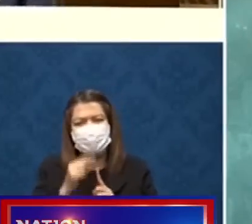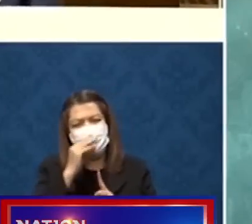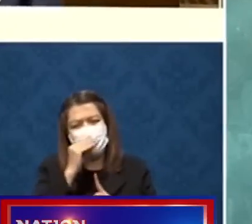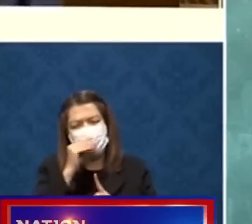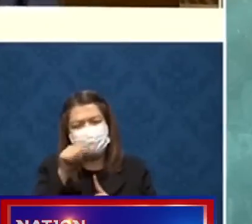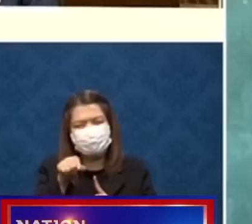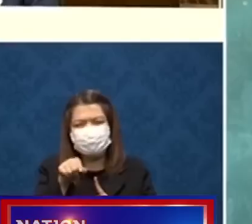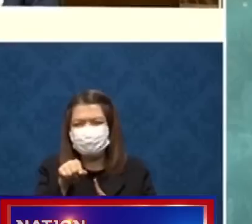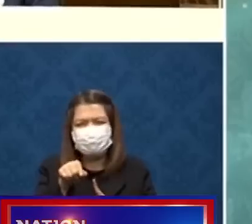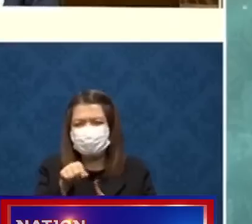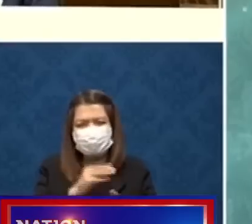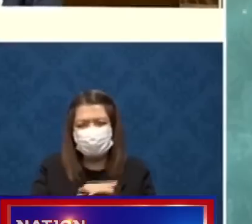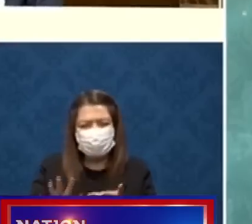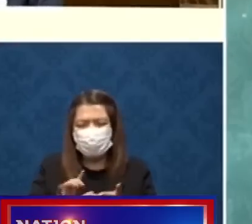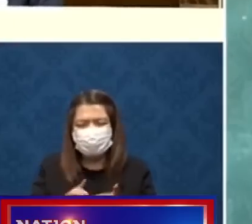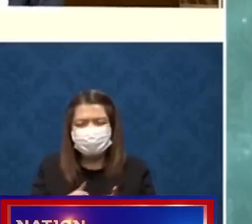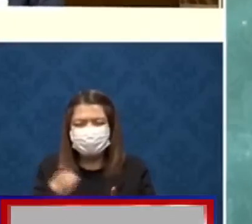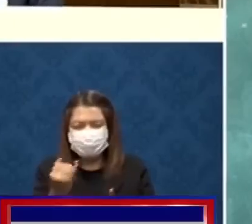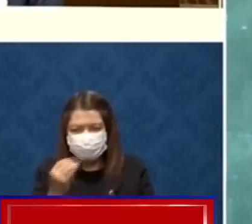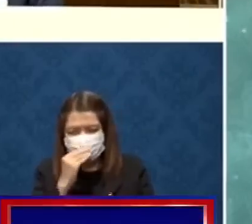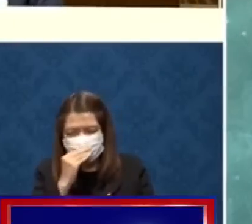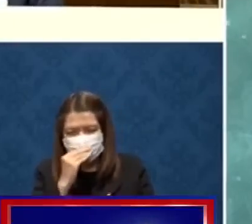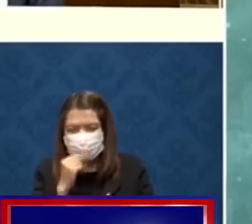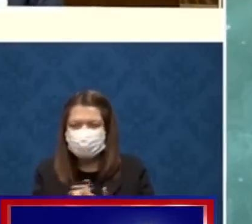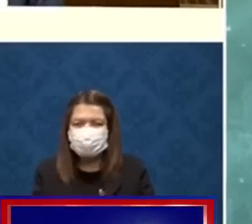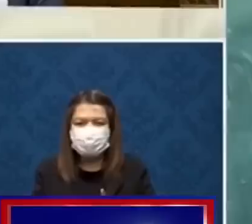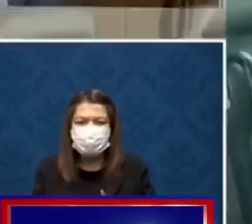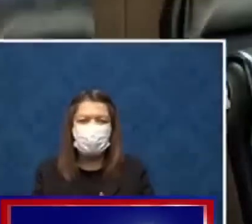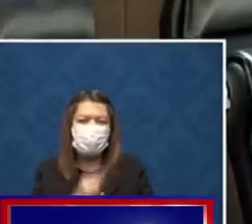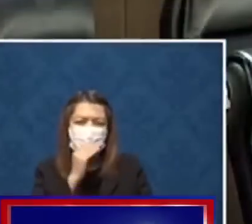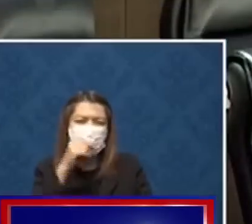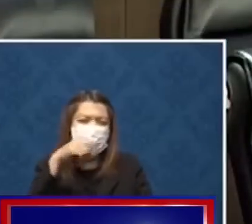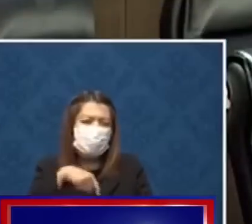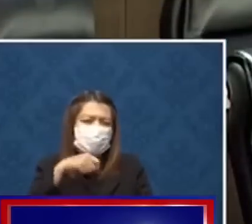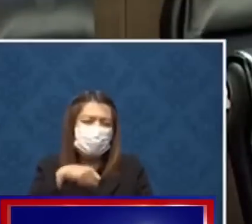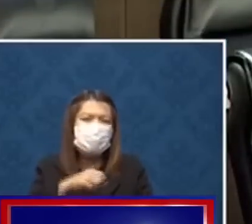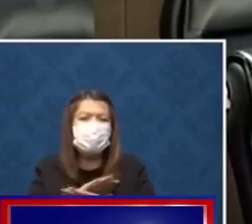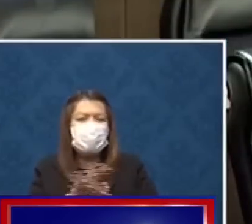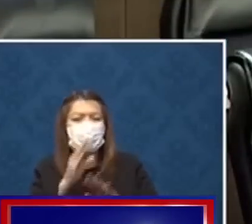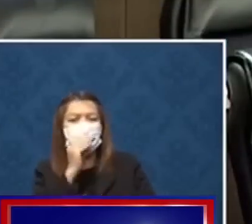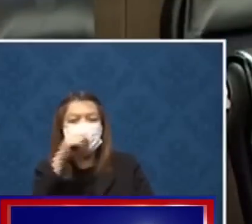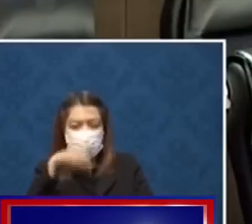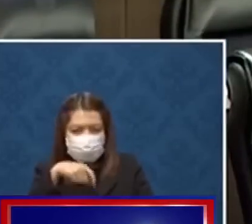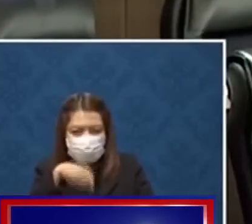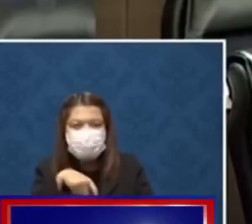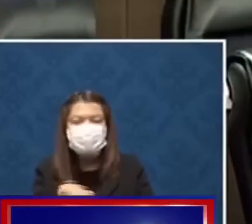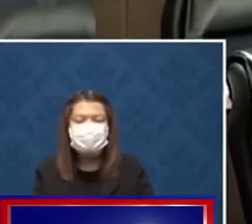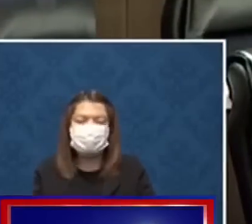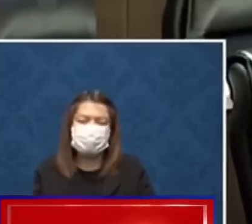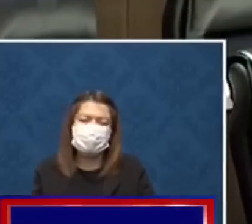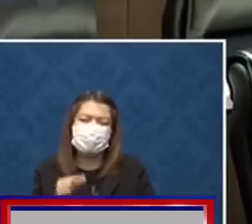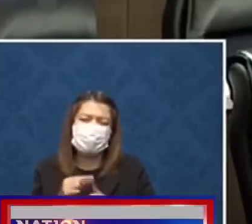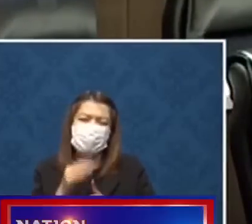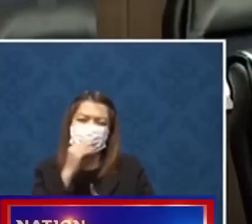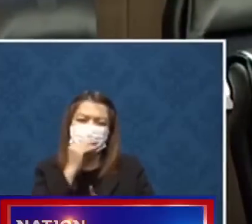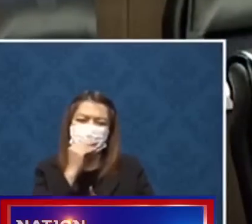ที่หยาบนะครับและมีการพูดเพื่อตอกย้ำจะถอนแล้วก็ตอกย้ำคำพูดเหล่านี้ล้วนเป็นพิ